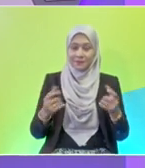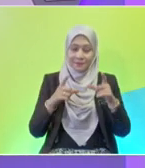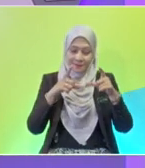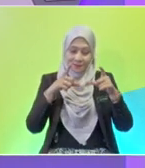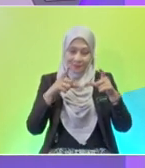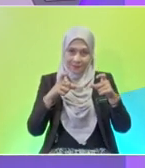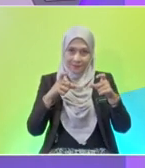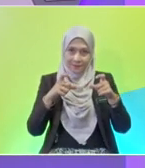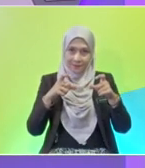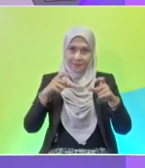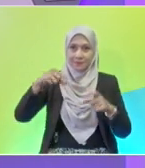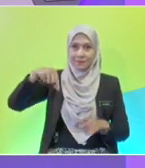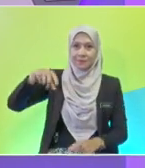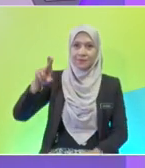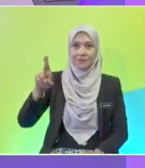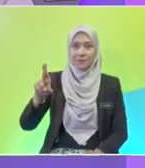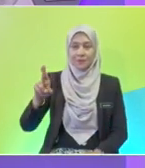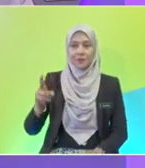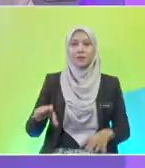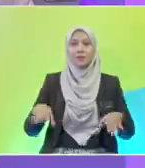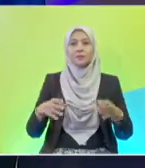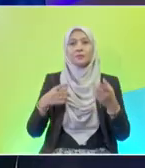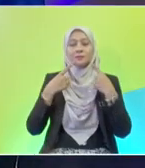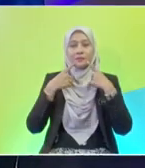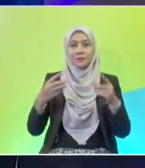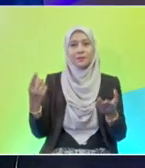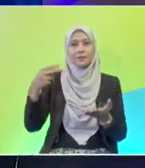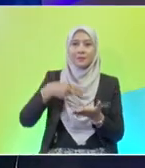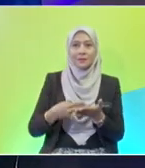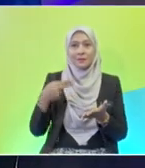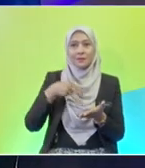kali sehingga mendapat berapa markah